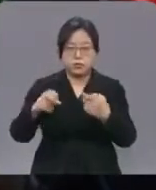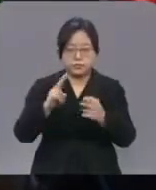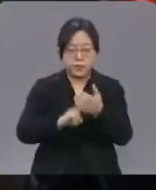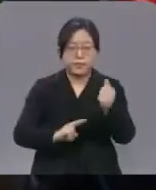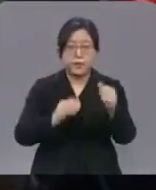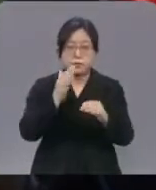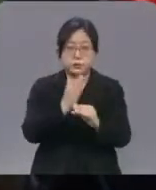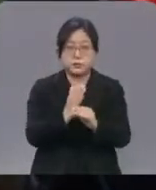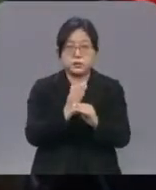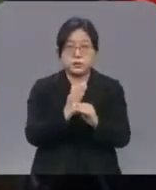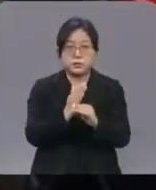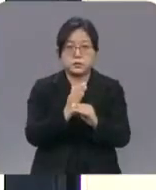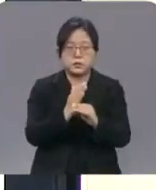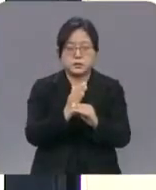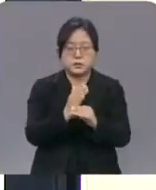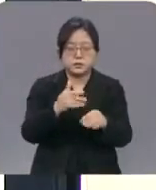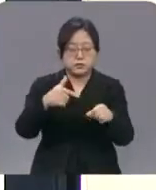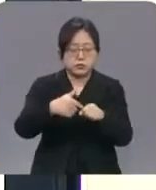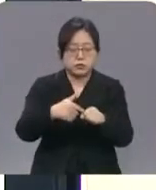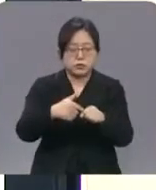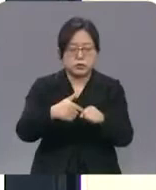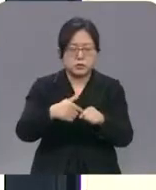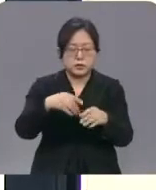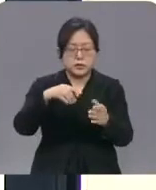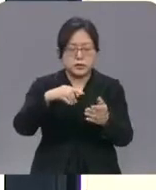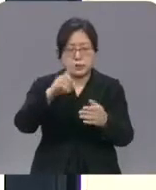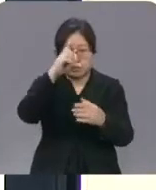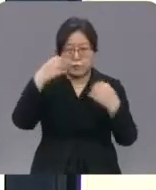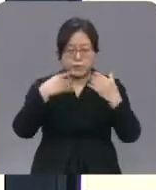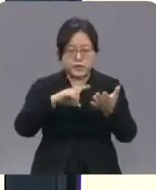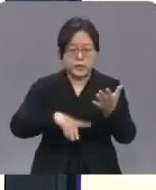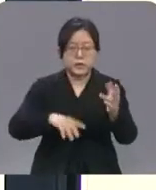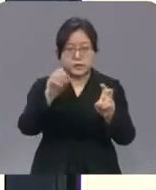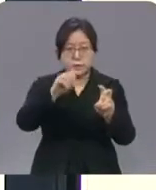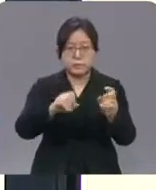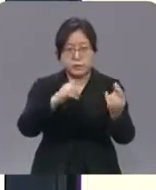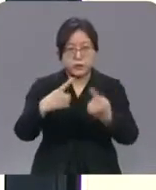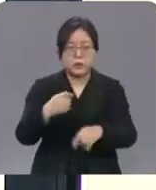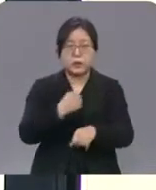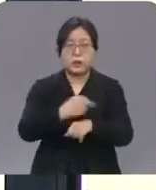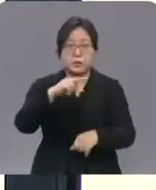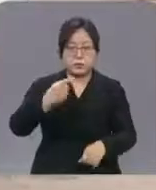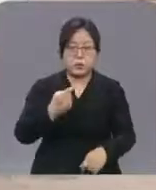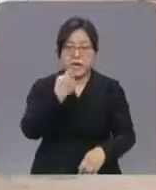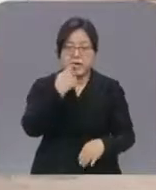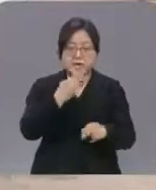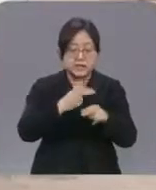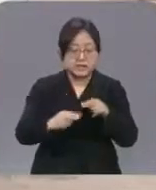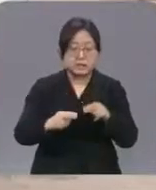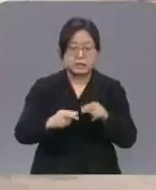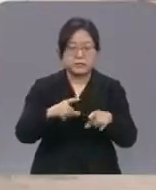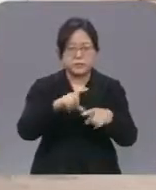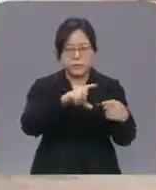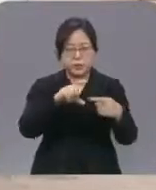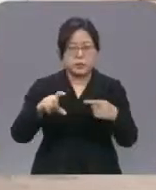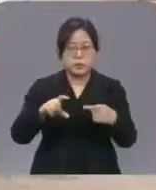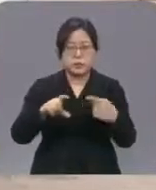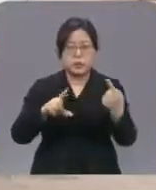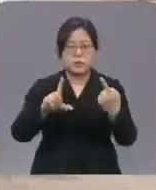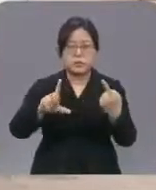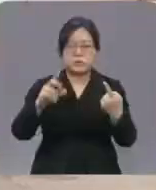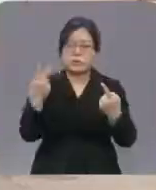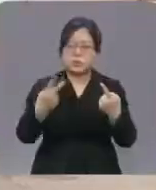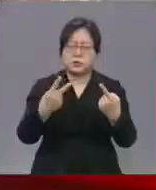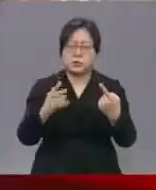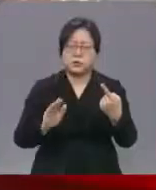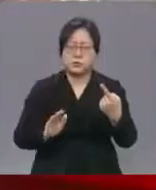판매되고 있습니다. 주유업계는 정부의 유류세 20% 인하 방침이 이어지더라도 휘발유 가격이 평균 리터당